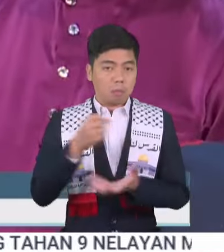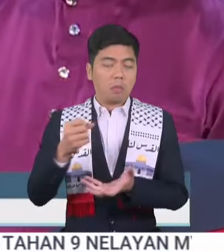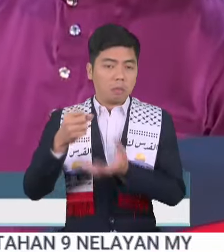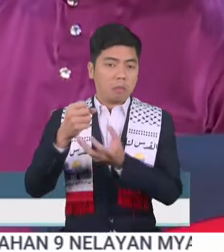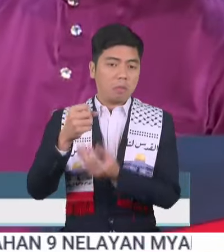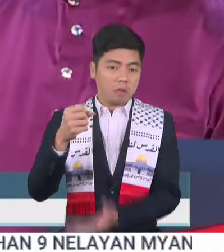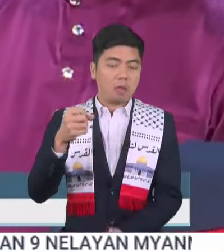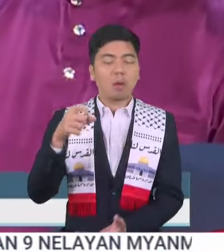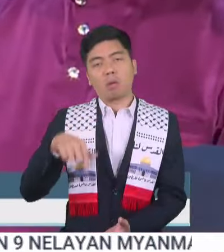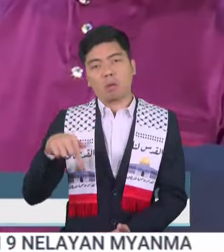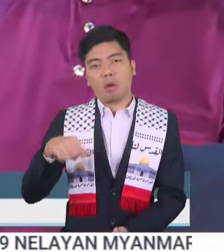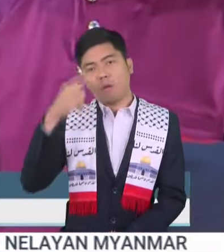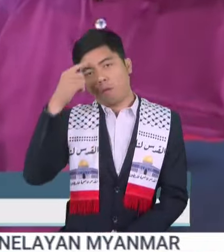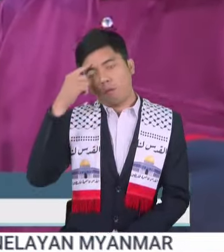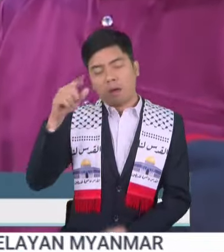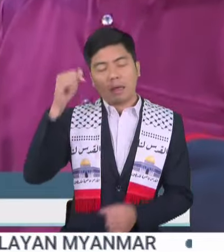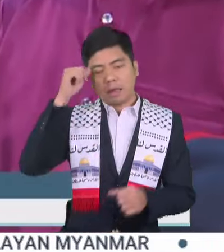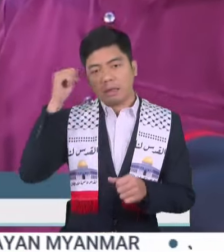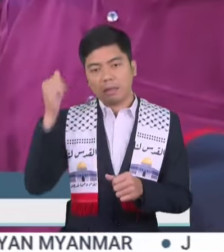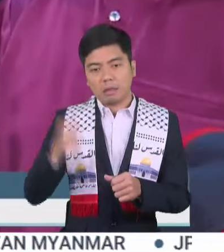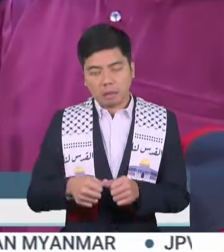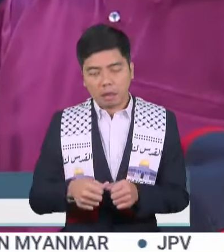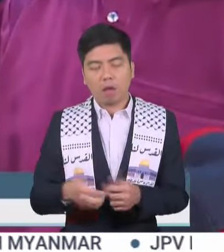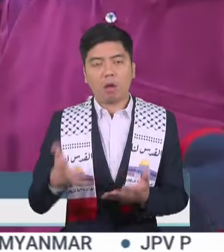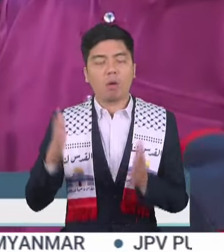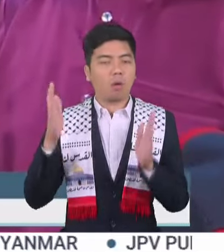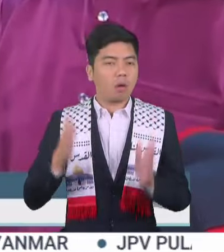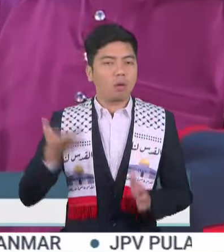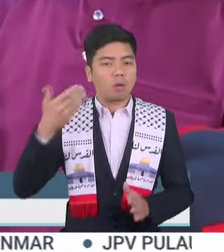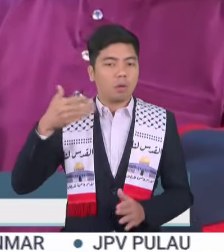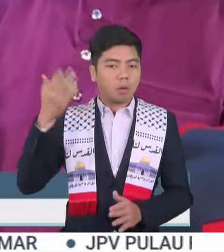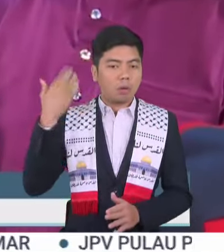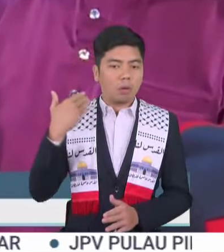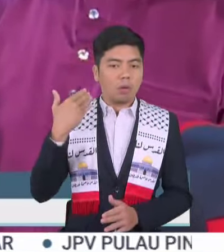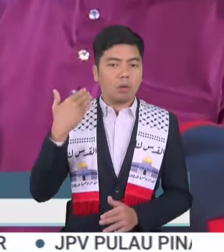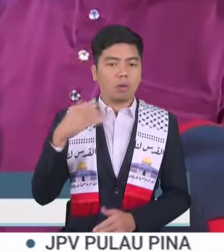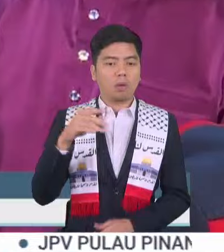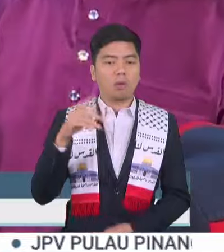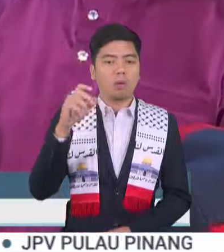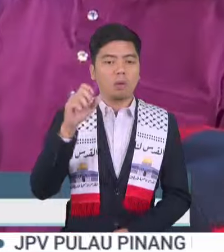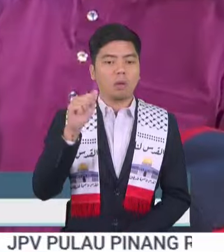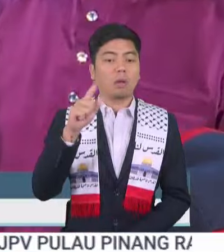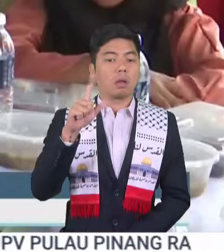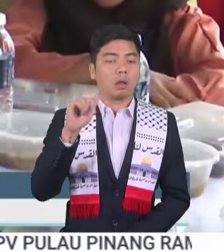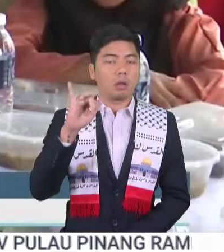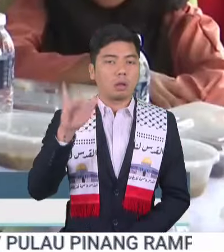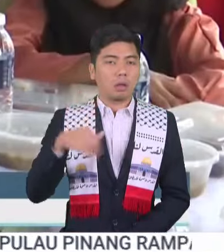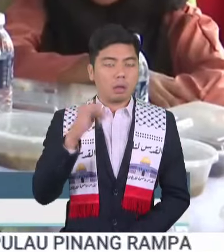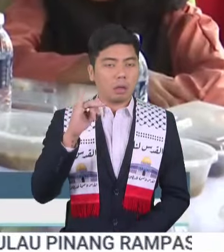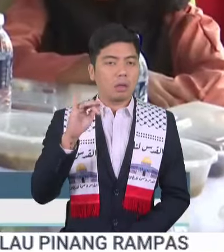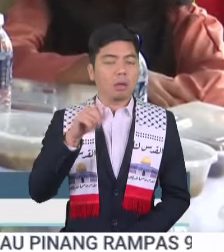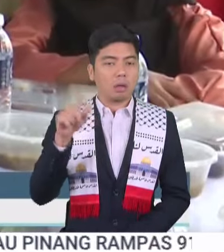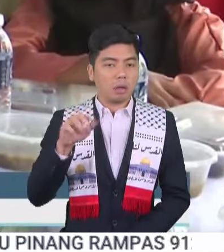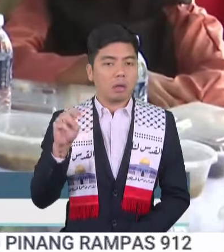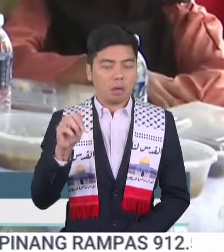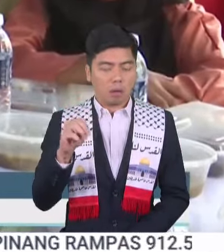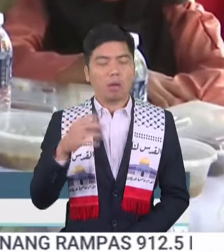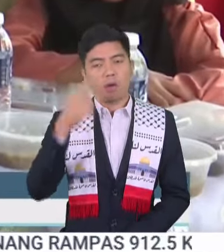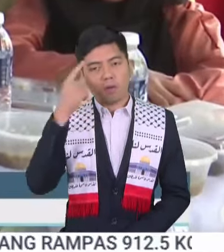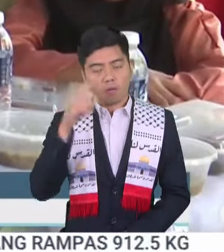kan sempena dengan memperingati jasa-jasa arwah Alayarham Datuk Seri Panglima Haji Lajim Majukin untuk membaik